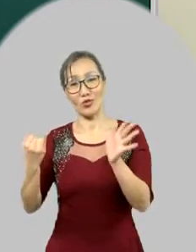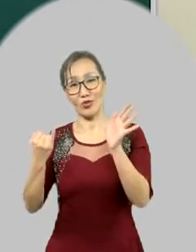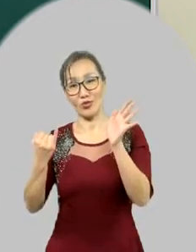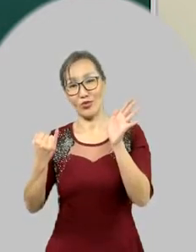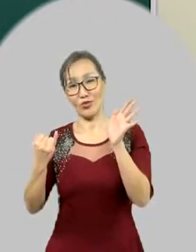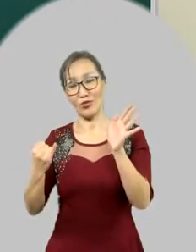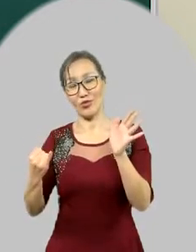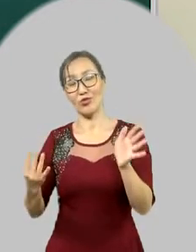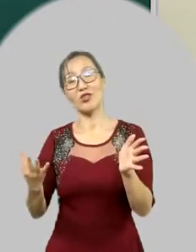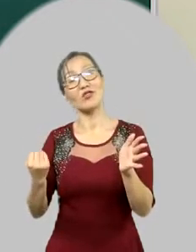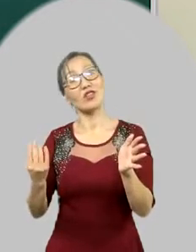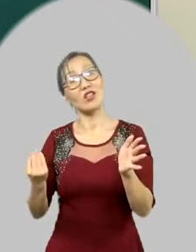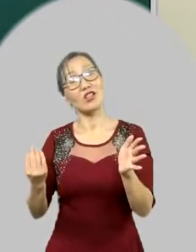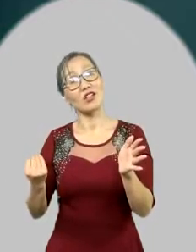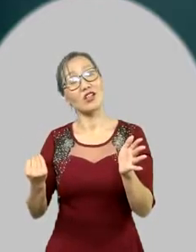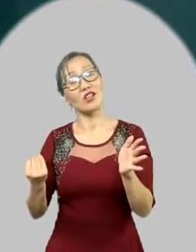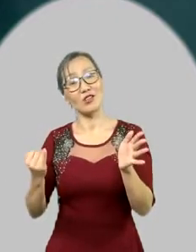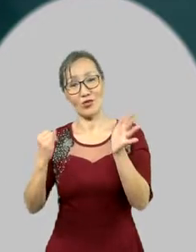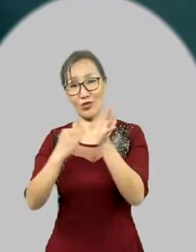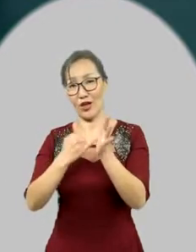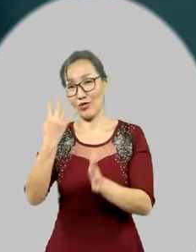ихсгээд хэдвэлээ